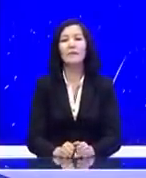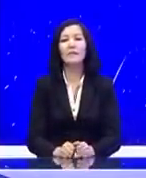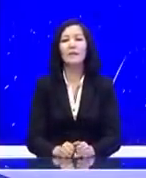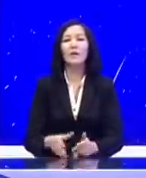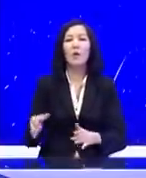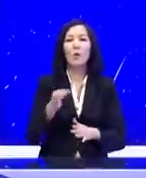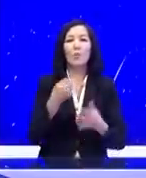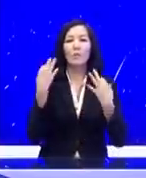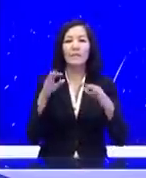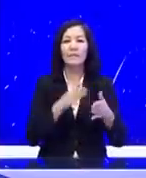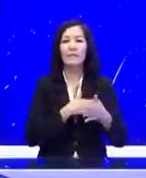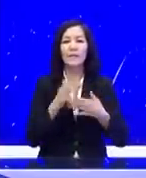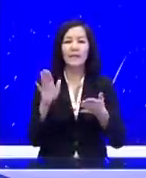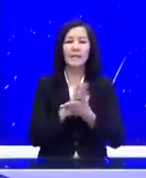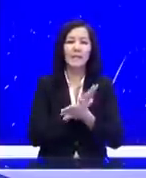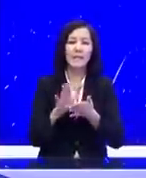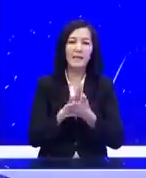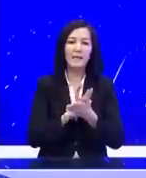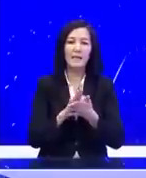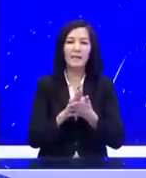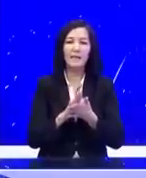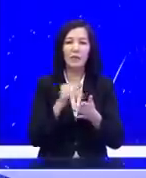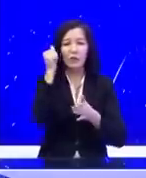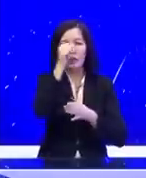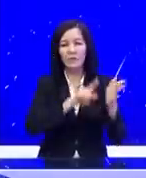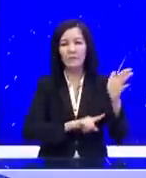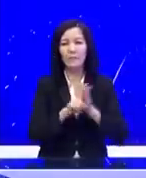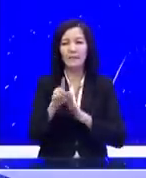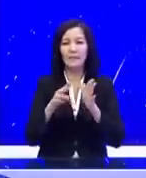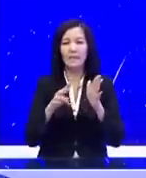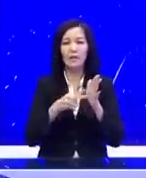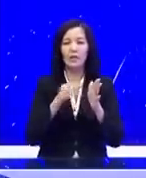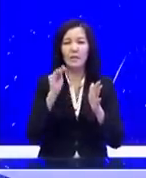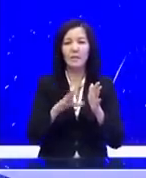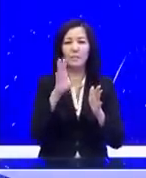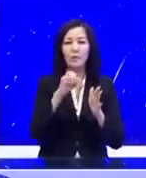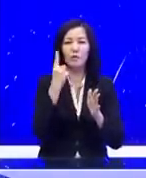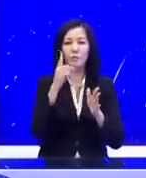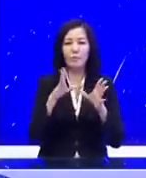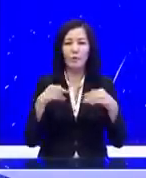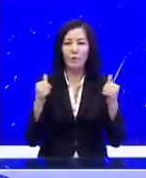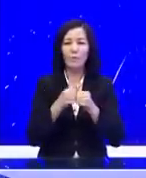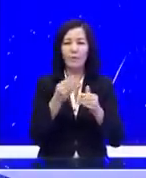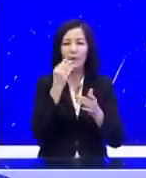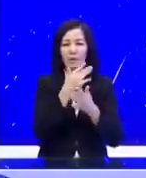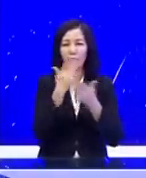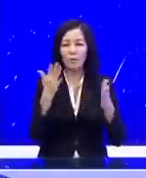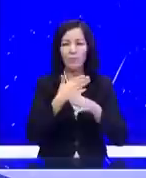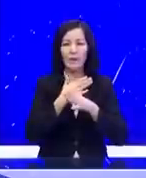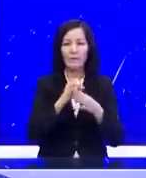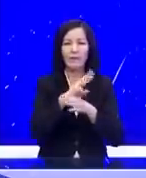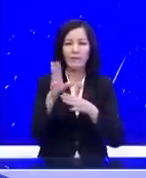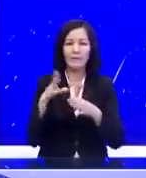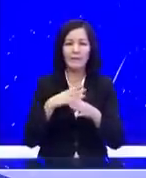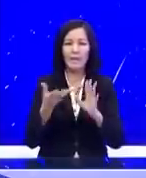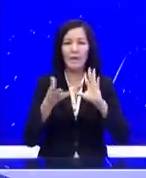Облыс еріктілері ерлеп тұр. Жыл басынан көмекке мұқтаж 7501 отбасын азық-түлікпен қамтамасыз етті.